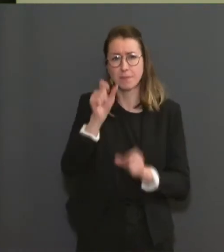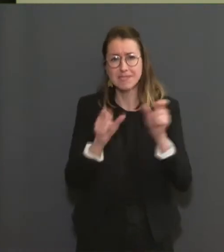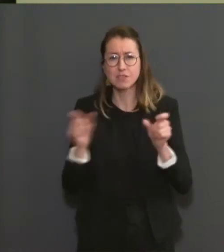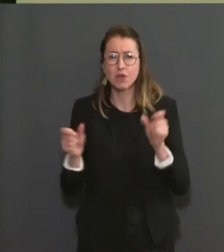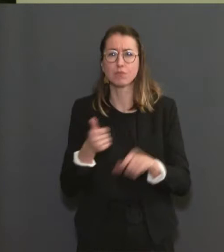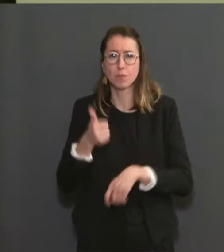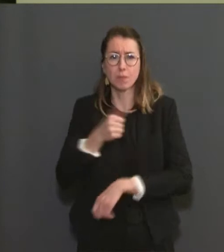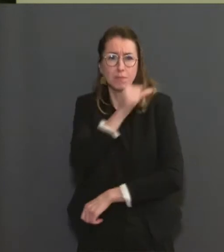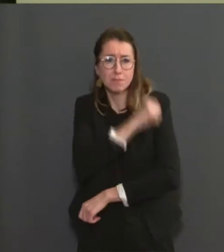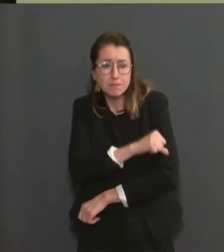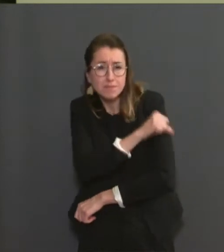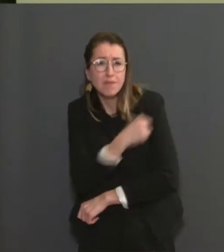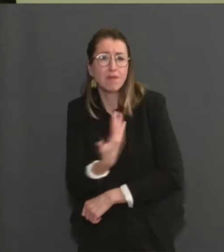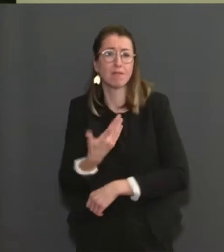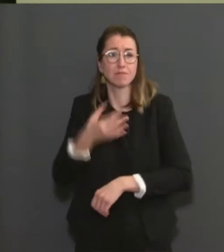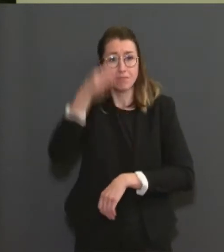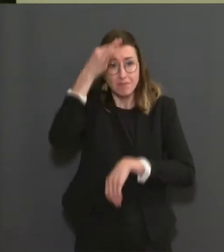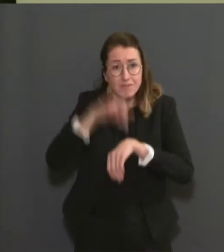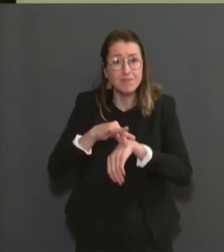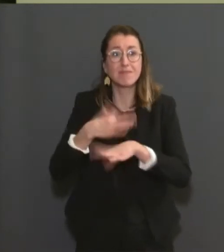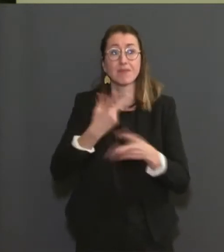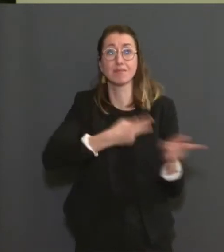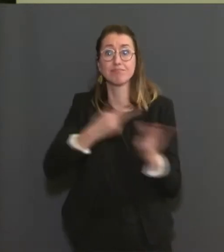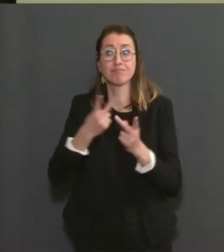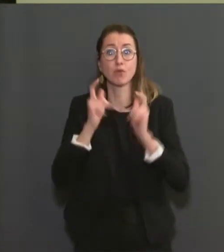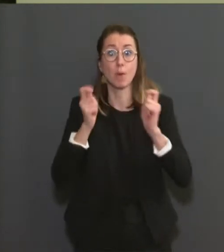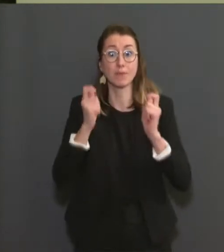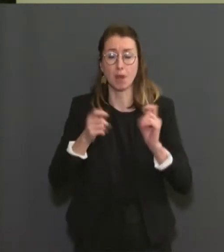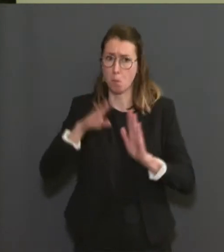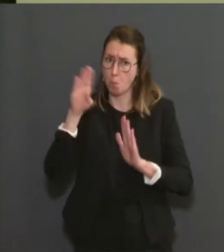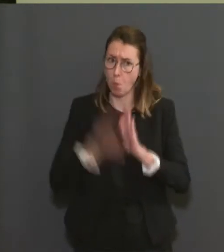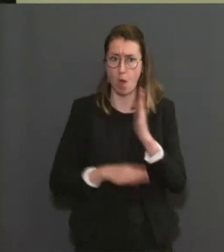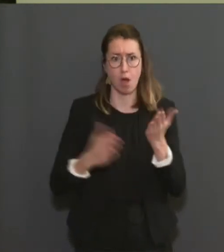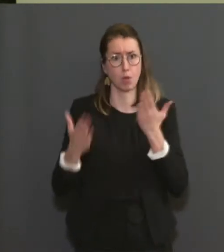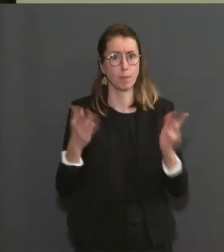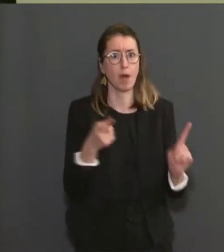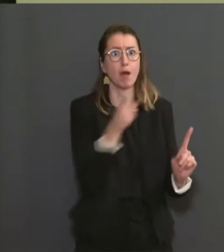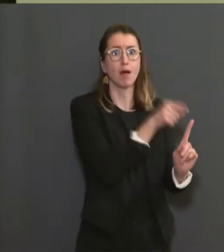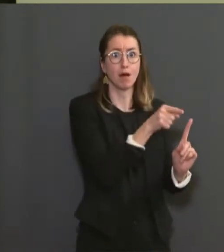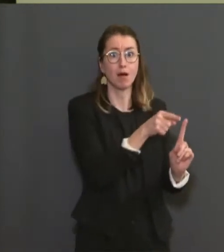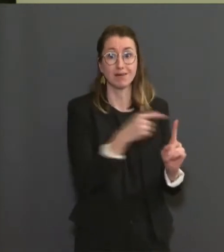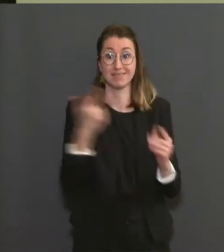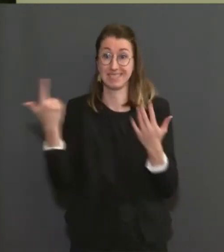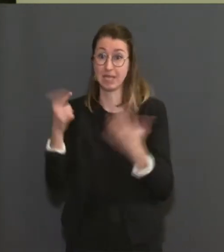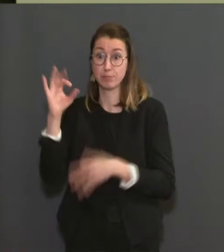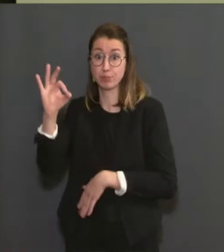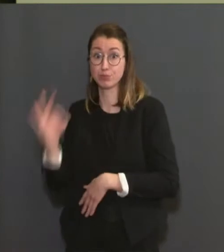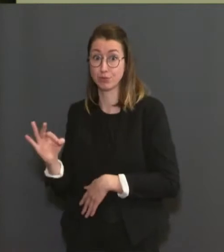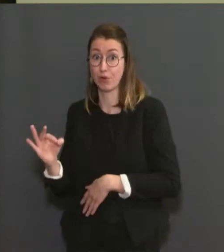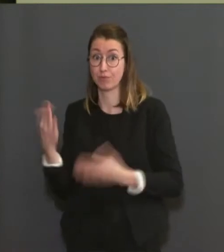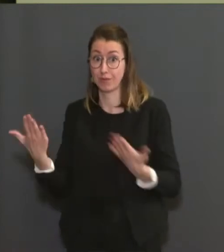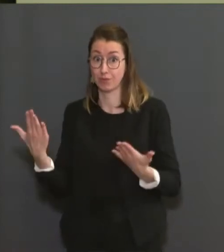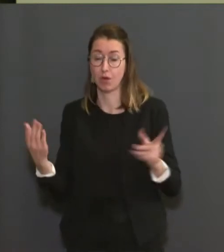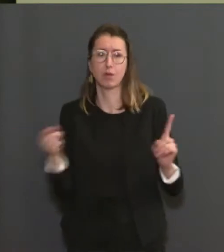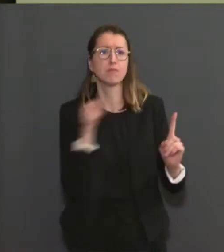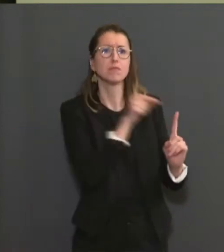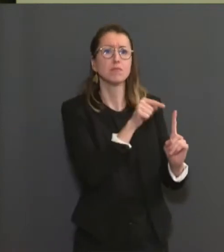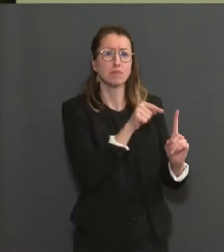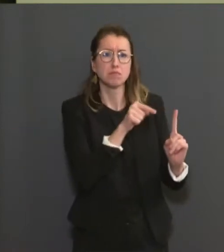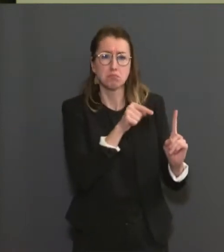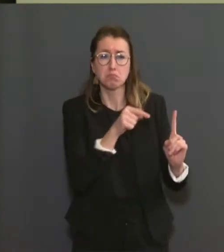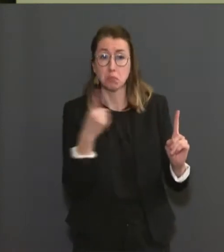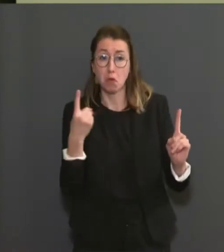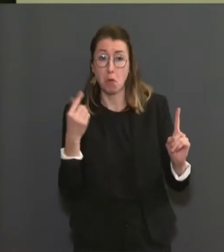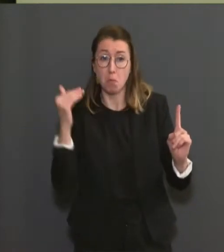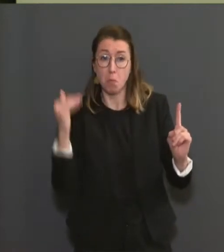en avait 7% lors de la première vague et, j'ai envie de dire, seulement 1,6% lors de la deuxième vague. Ceci